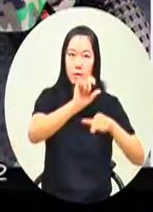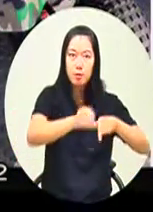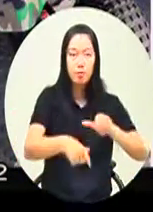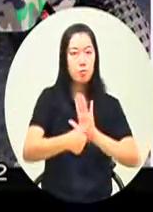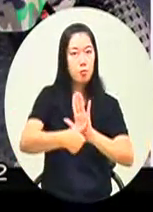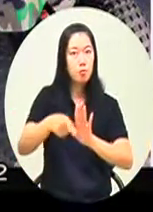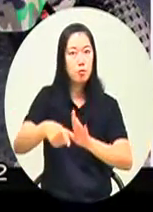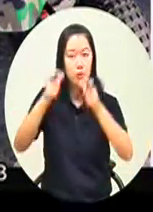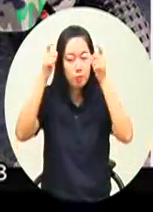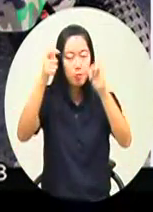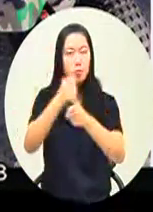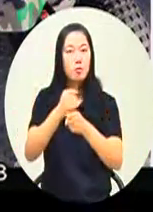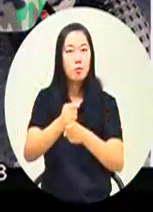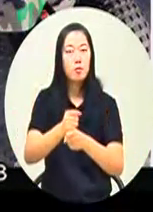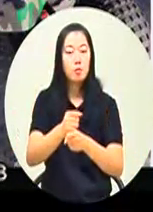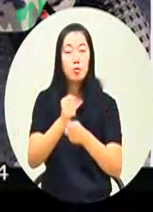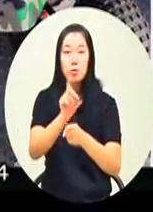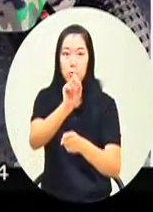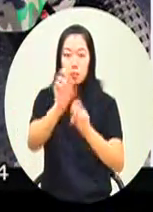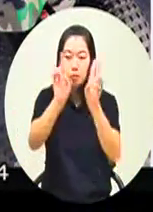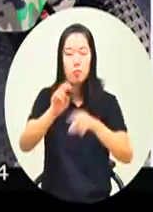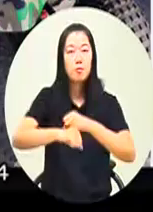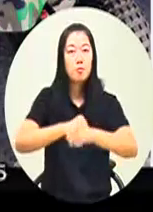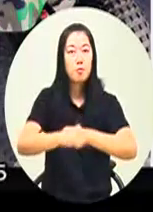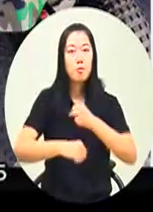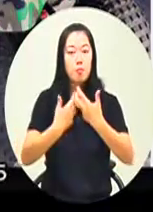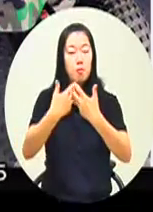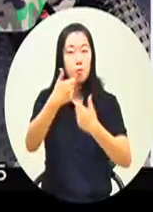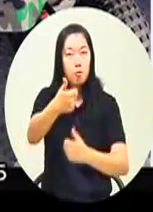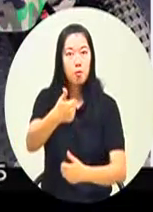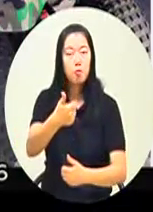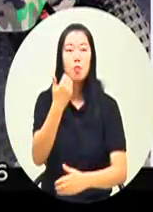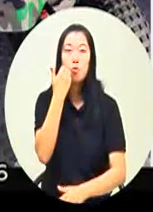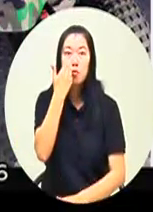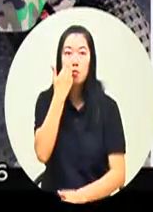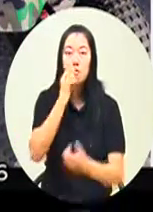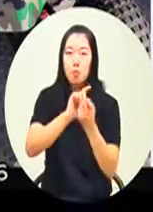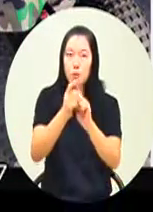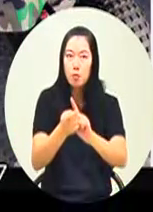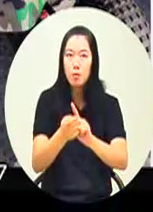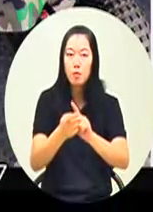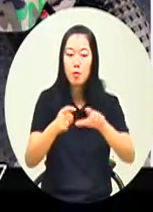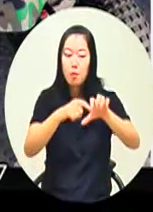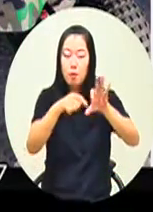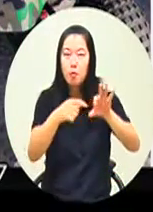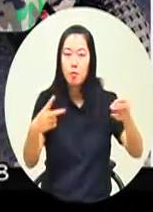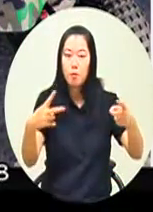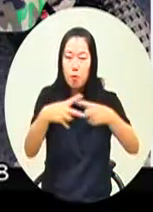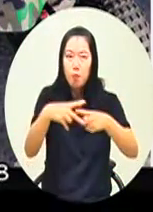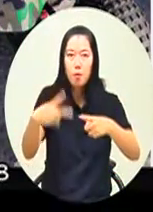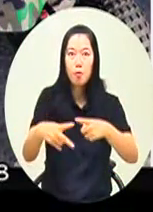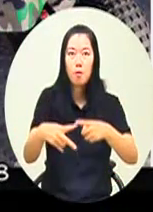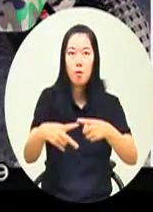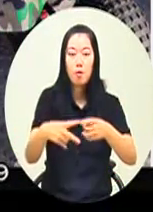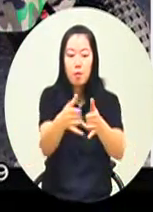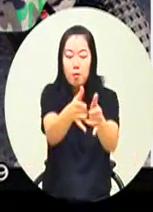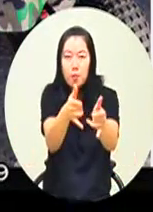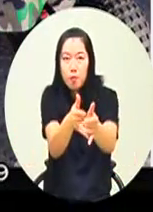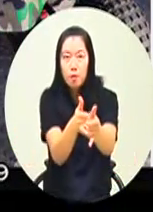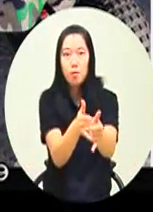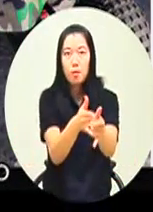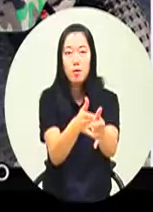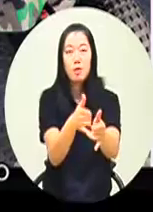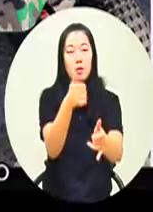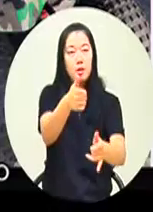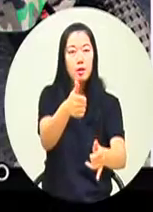是做电动的，直接就做电动那像如果他可以把它改成轮子再小一点，然后座位可以变两个位置，他